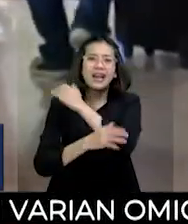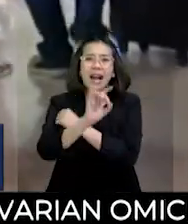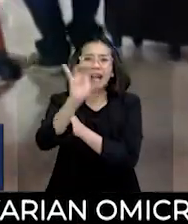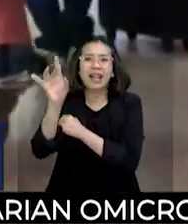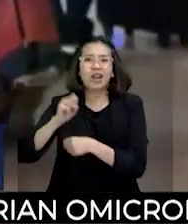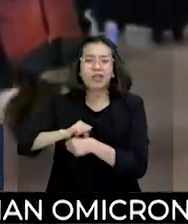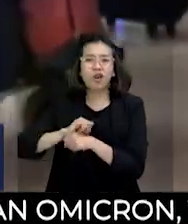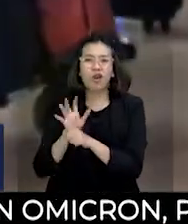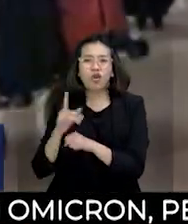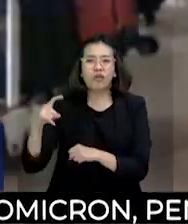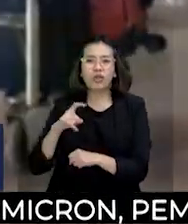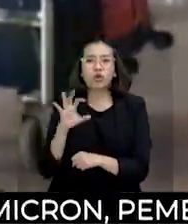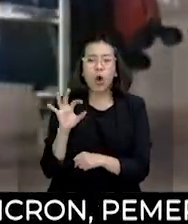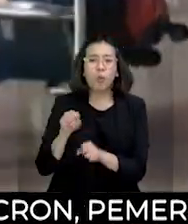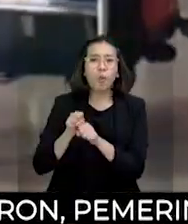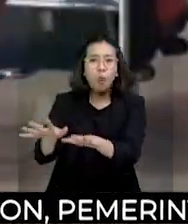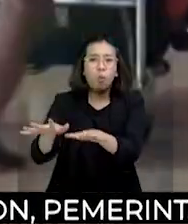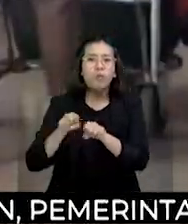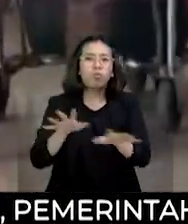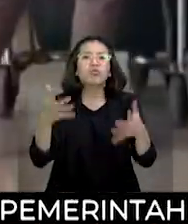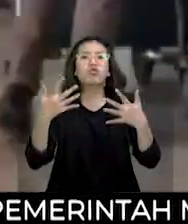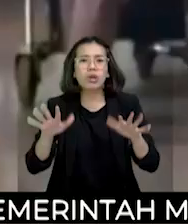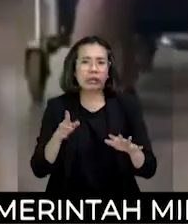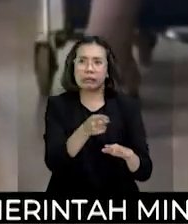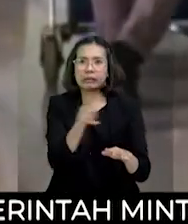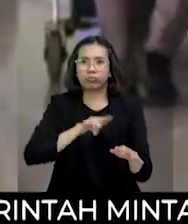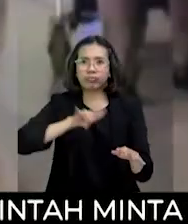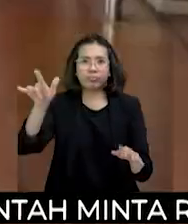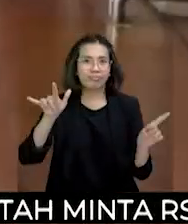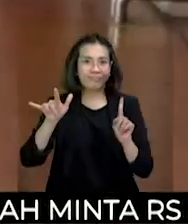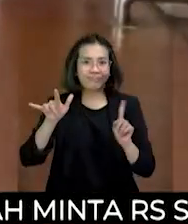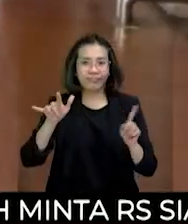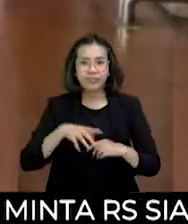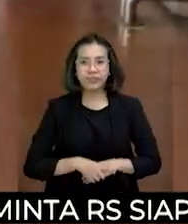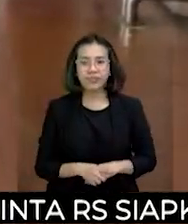berbagai belahan dunia. Dari Jakarta, Tim Liputan iNews melaporkan.